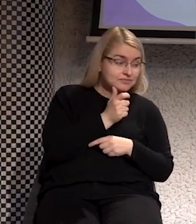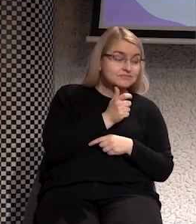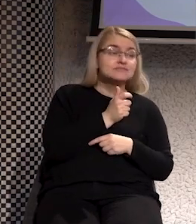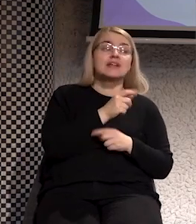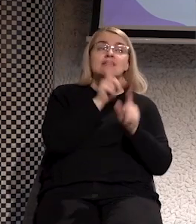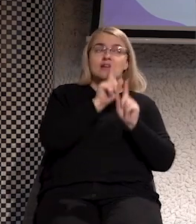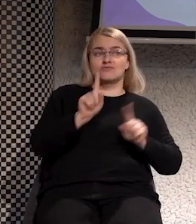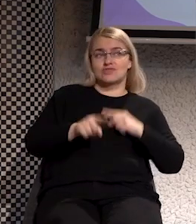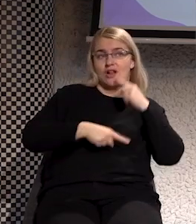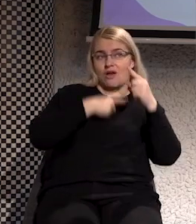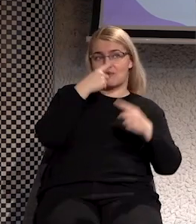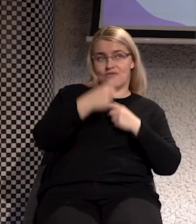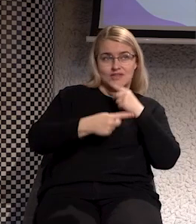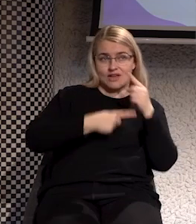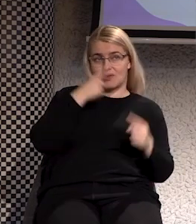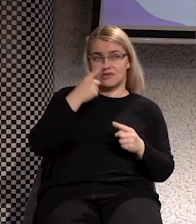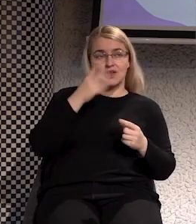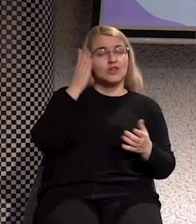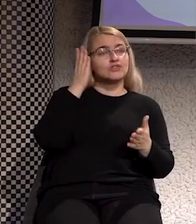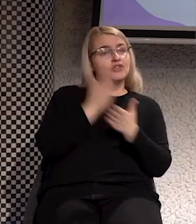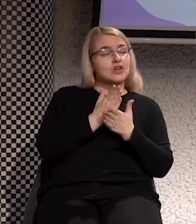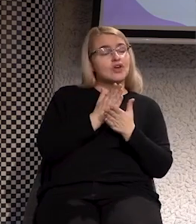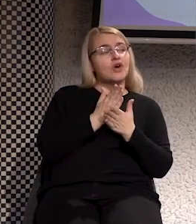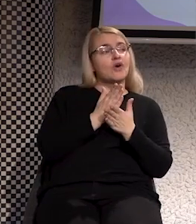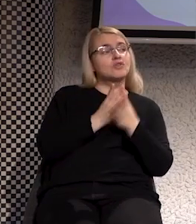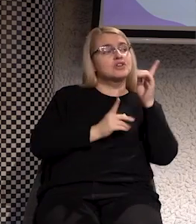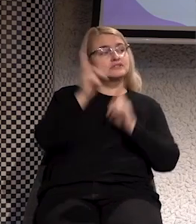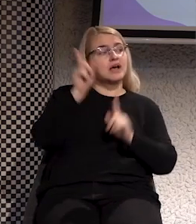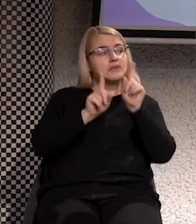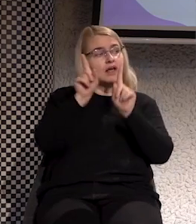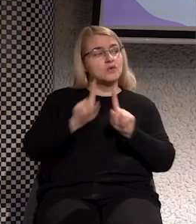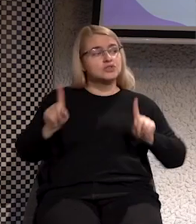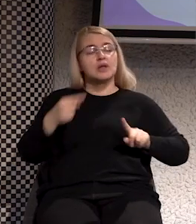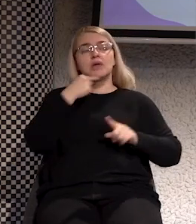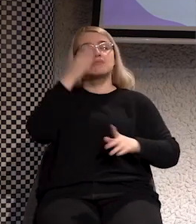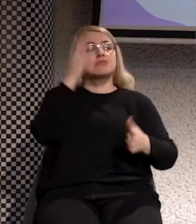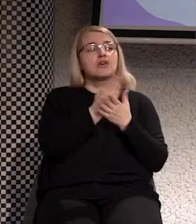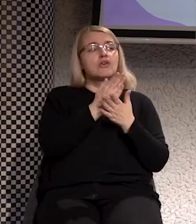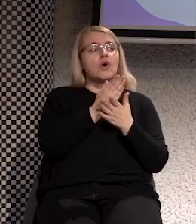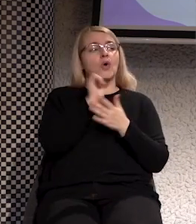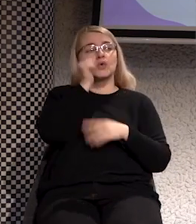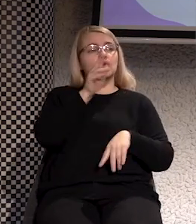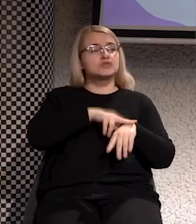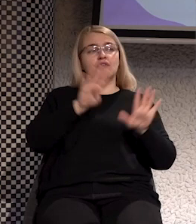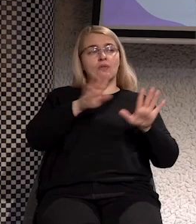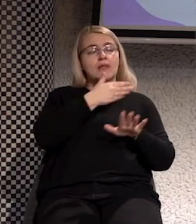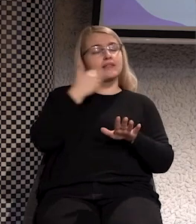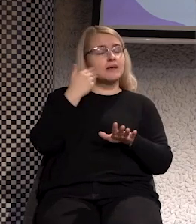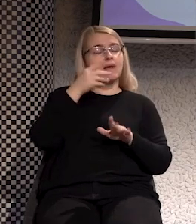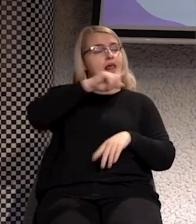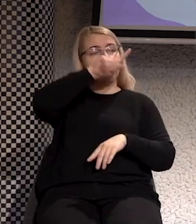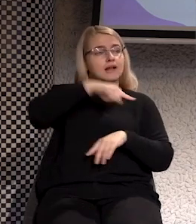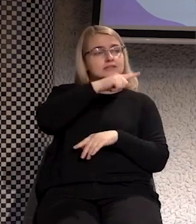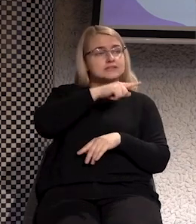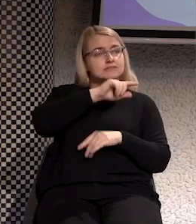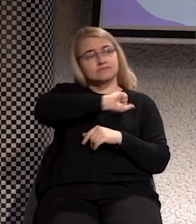fizyki. I nic więcej chłopacy nie wiedzą. Czasami trochę wiedzą, ale mają taką obawę, że tutaj mają jakieś takie skojarzenia, jak na przykład